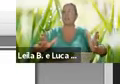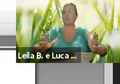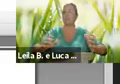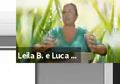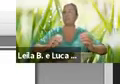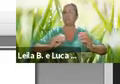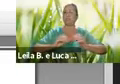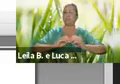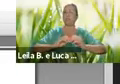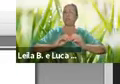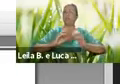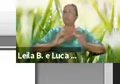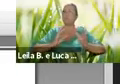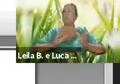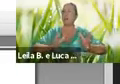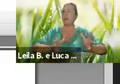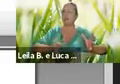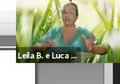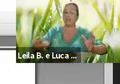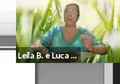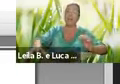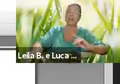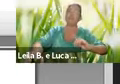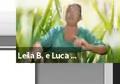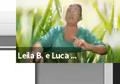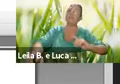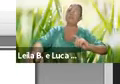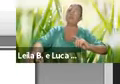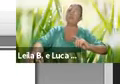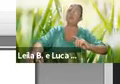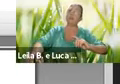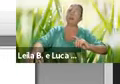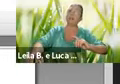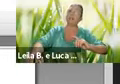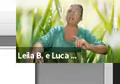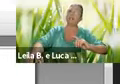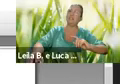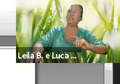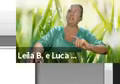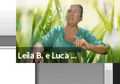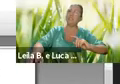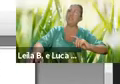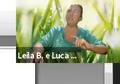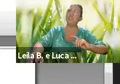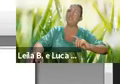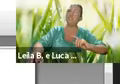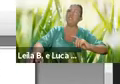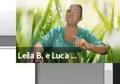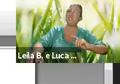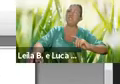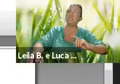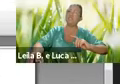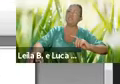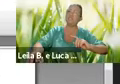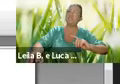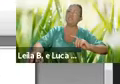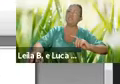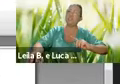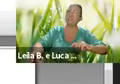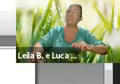esoteriche, erano informazioni particolari. E noi abbiamo trovati negli